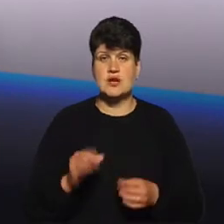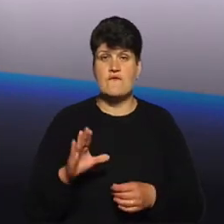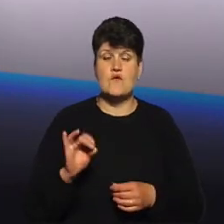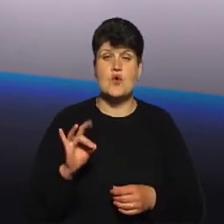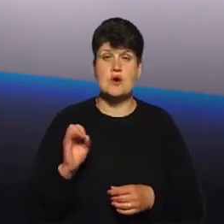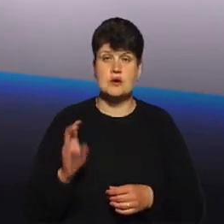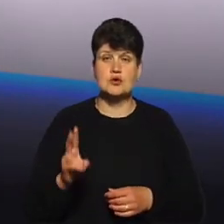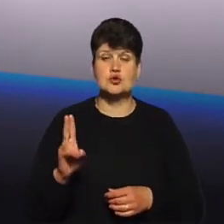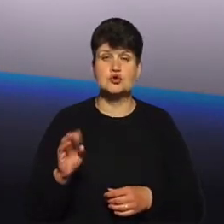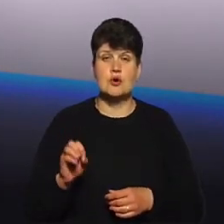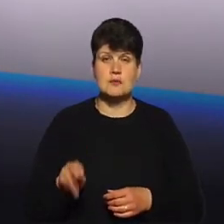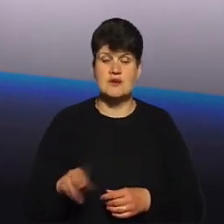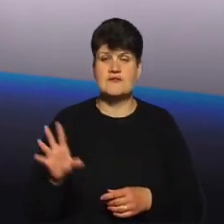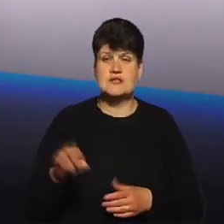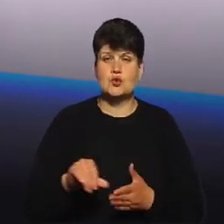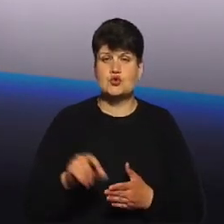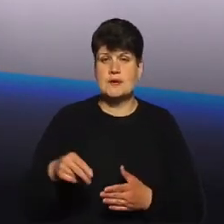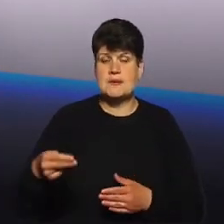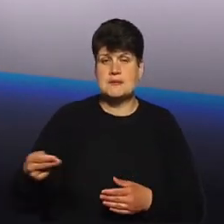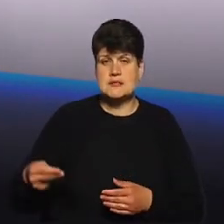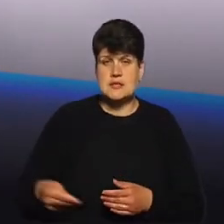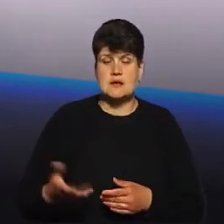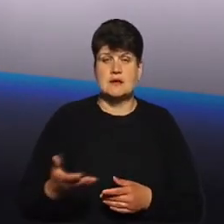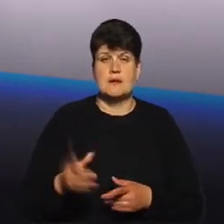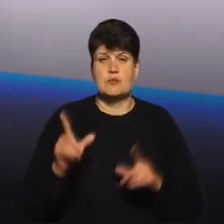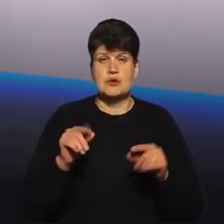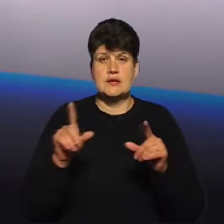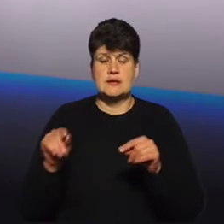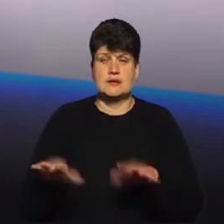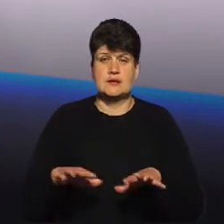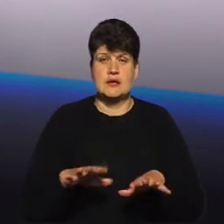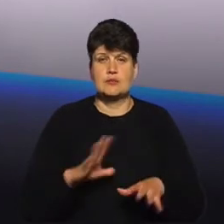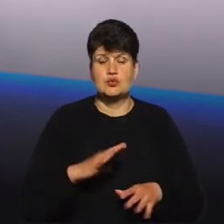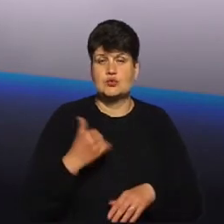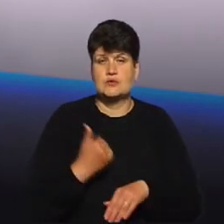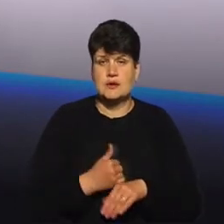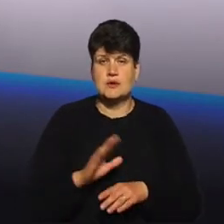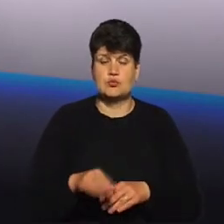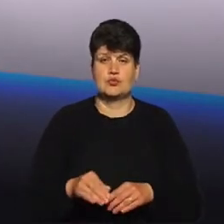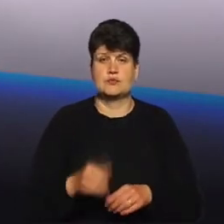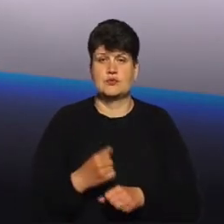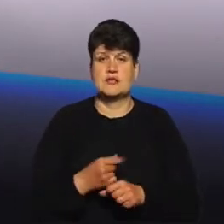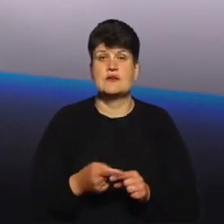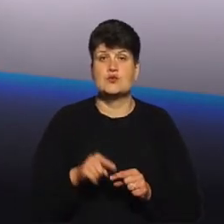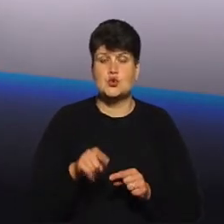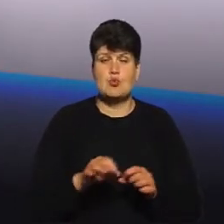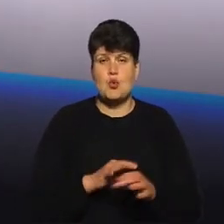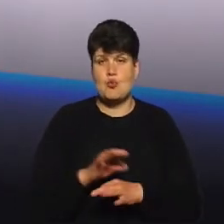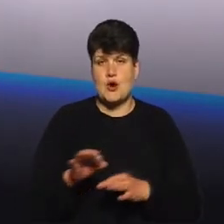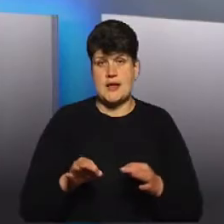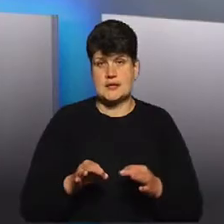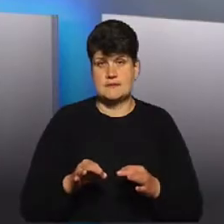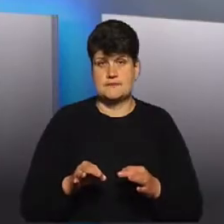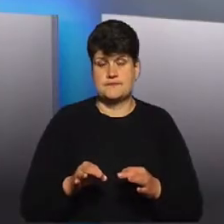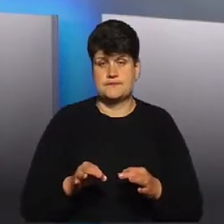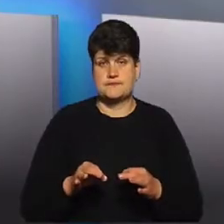підписання меморандуму поїхали на ті локації, які будуть основними і які будуть задіяні в цьому проєкту. Ну, показали, що можете так? Так, ми показали,